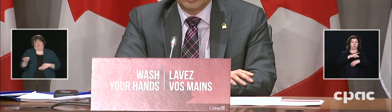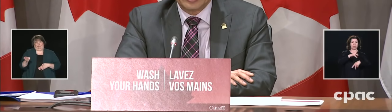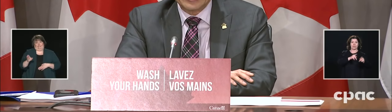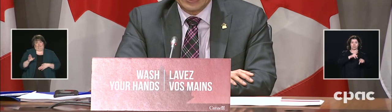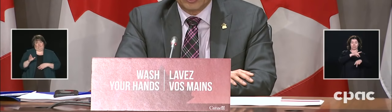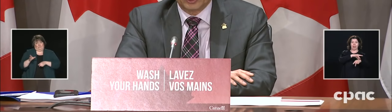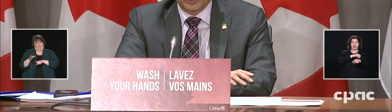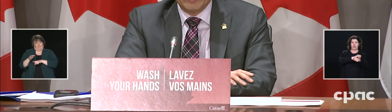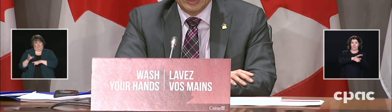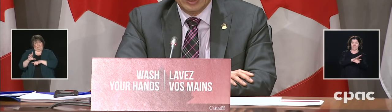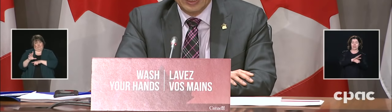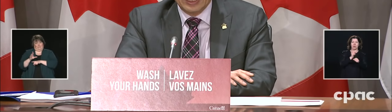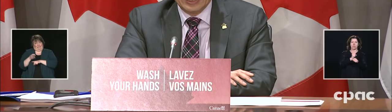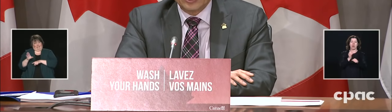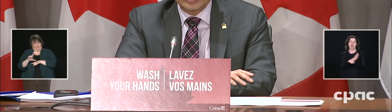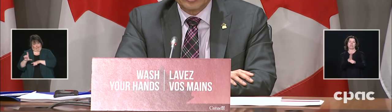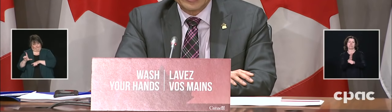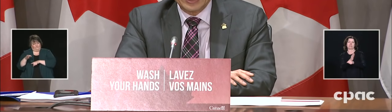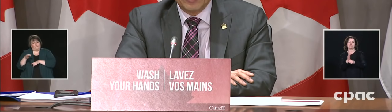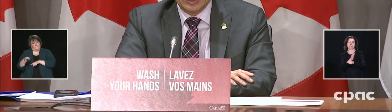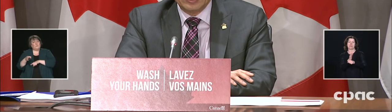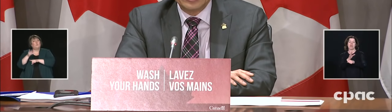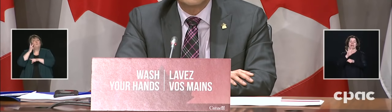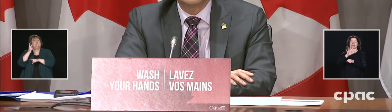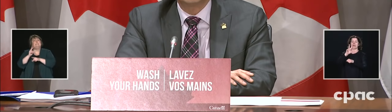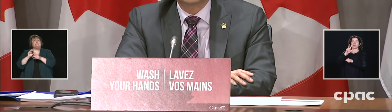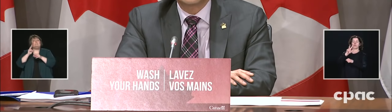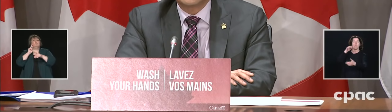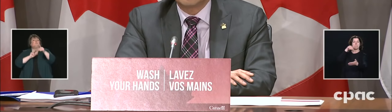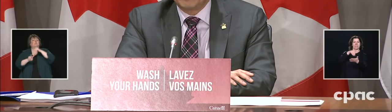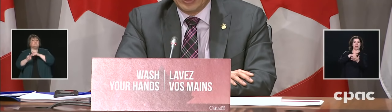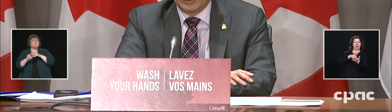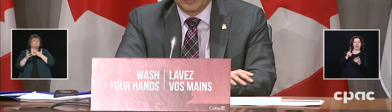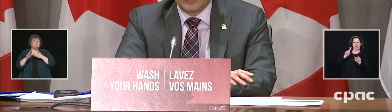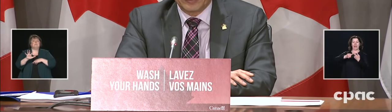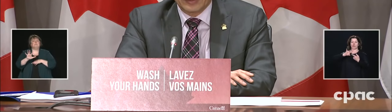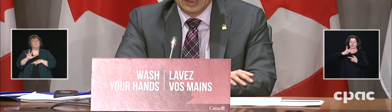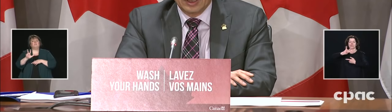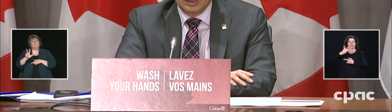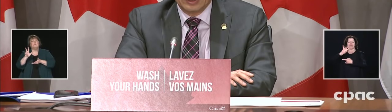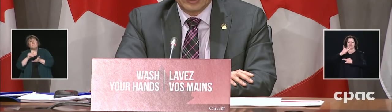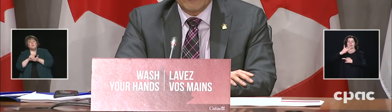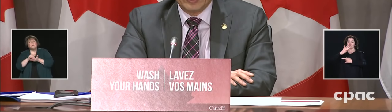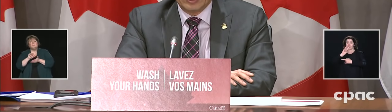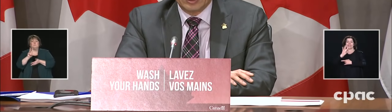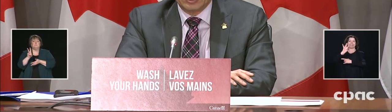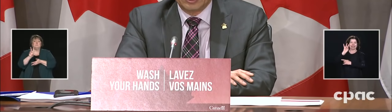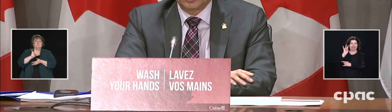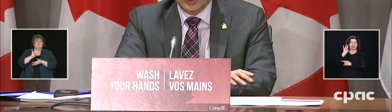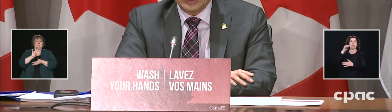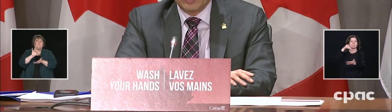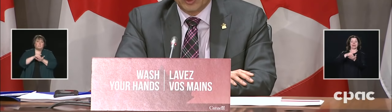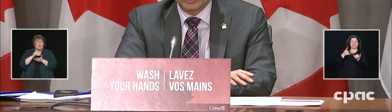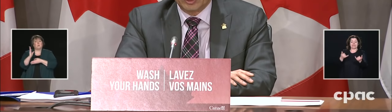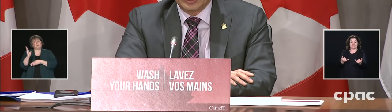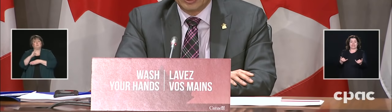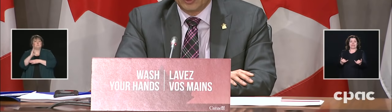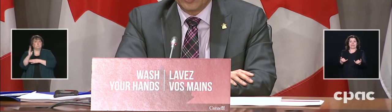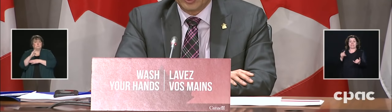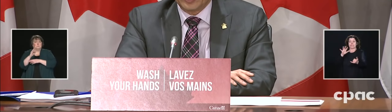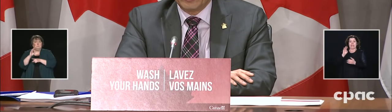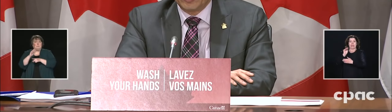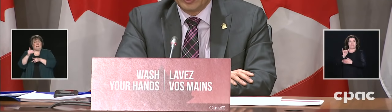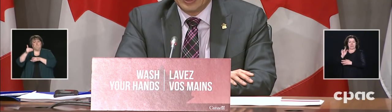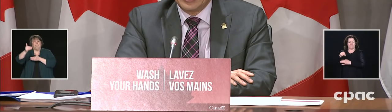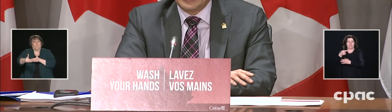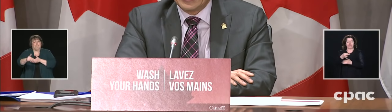situer entre 53 000 et 67 000 d'ici le 5 mai. Le graphique de droite montre que le